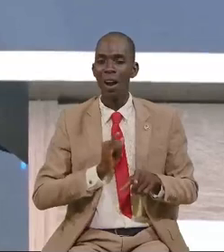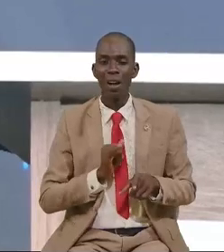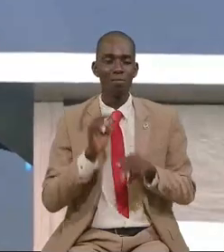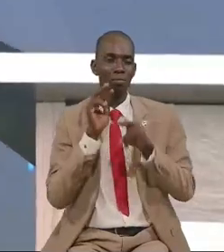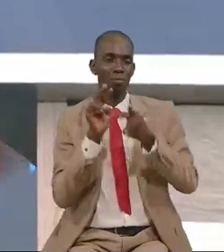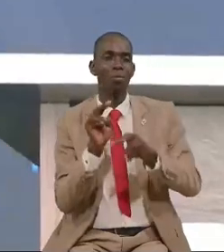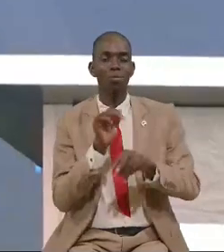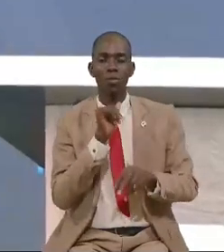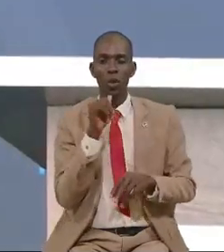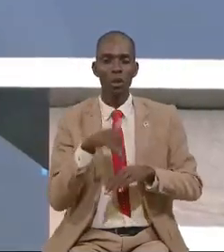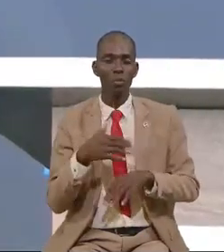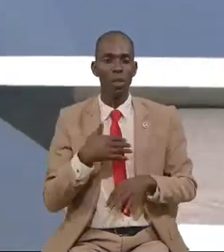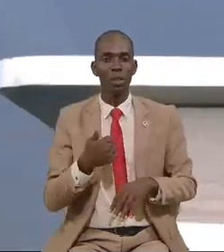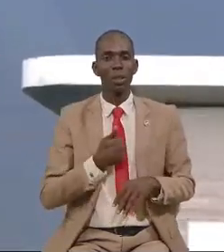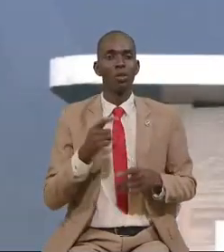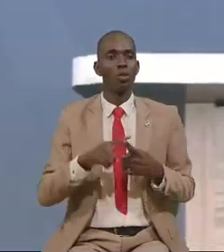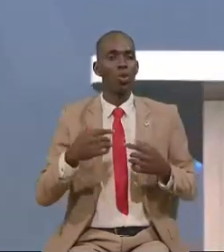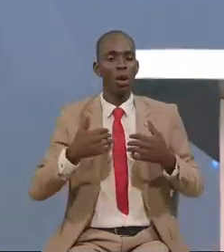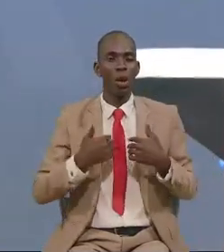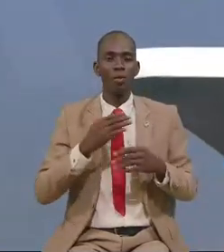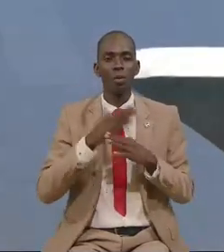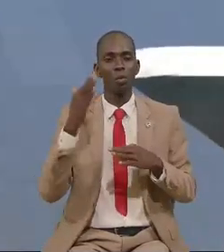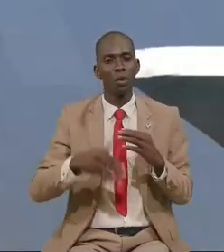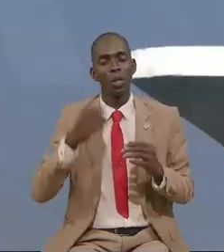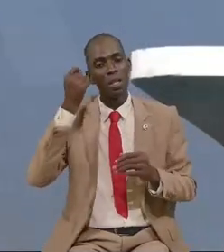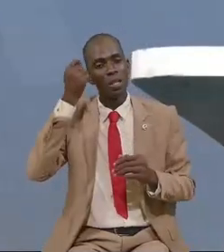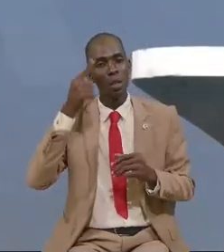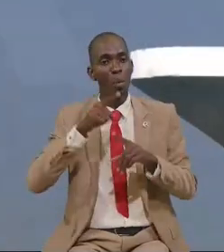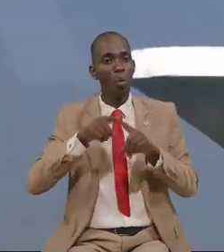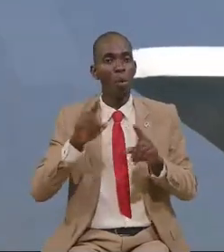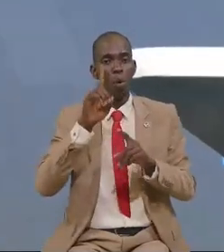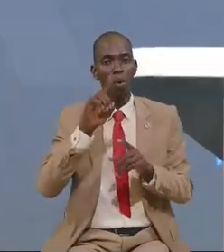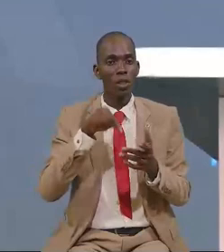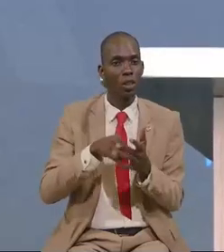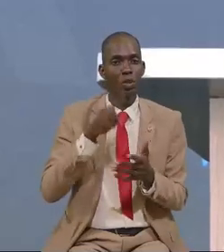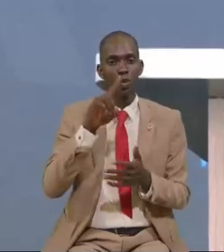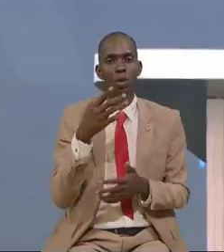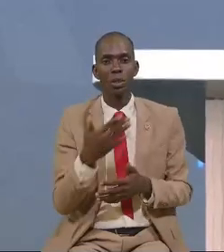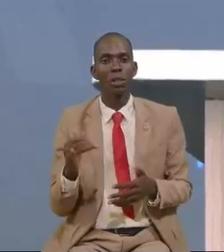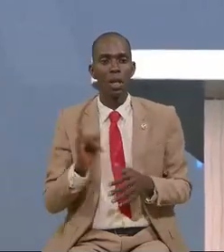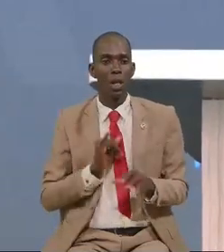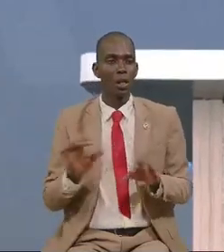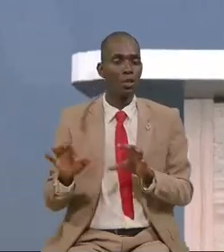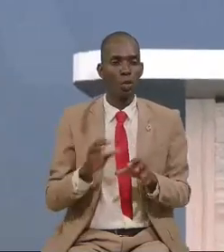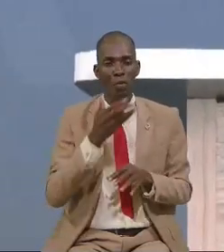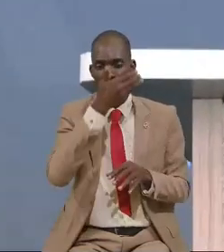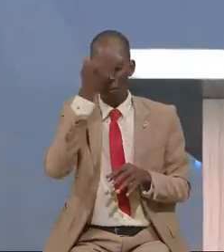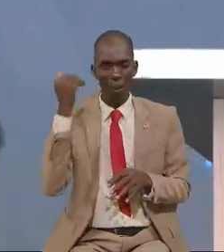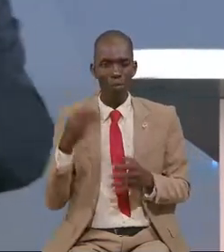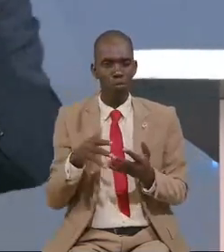saisi. Mais, je fais une chose, oubliant ce qui est en